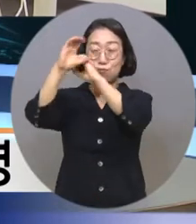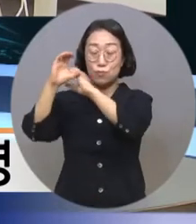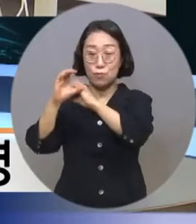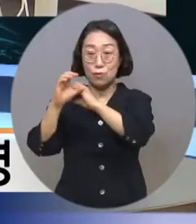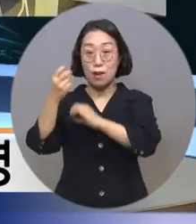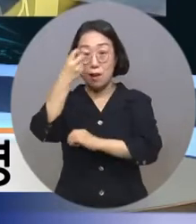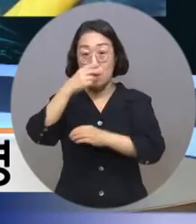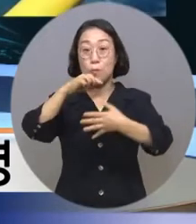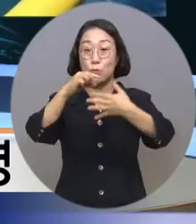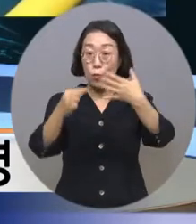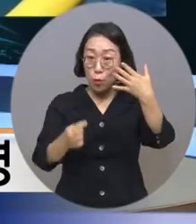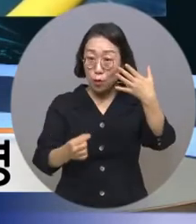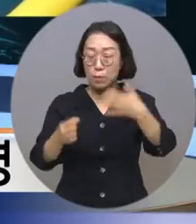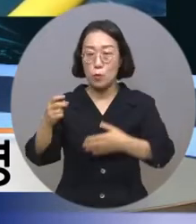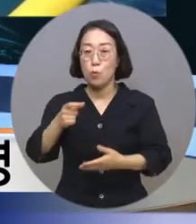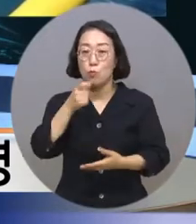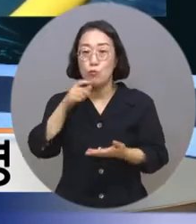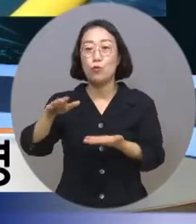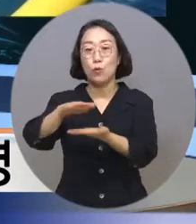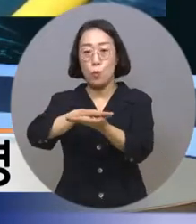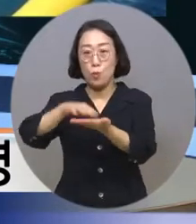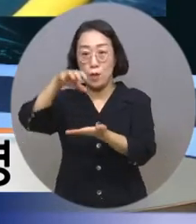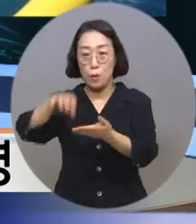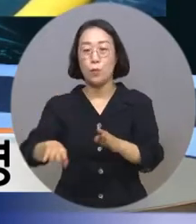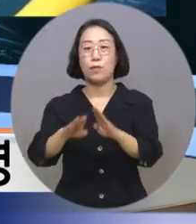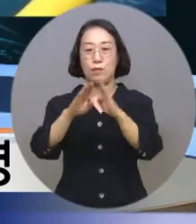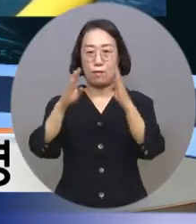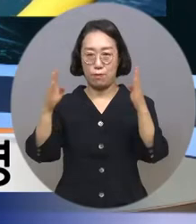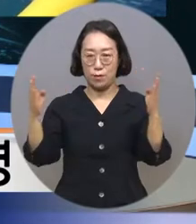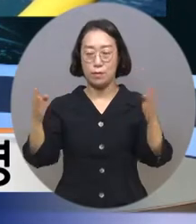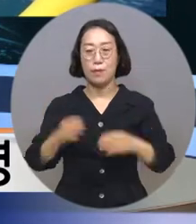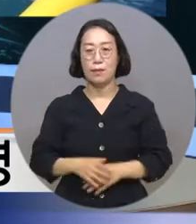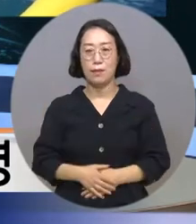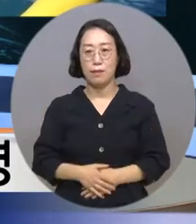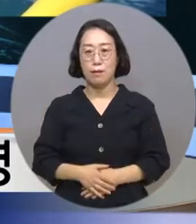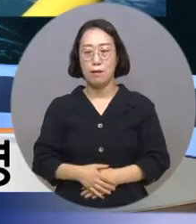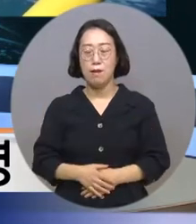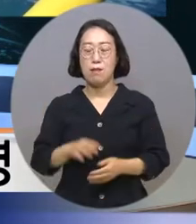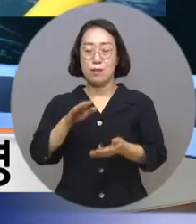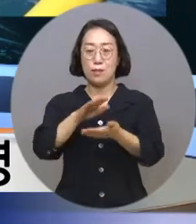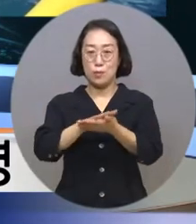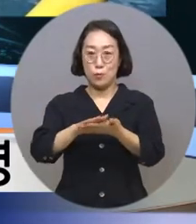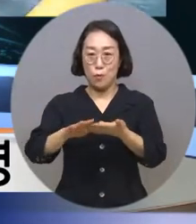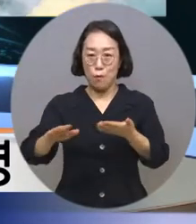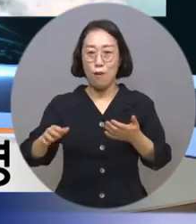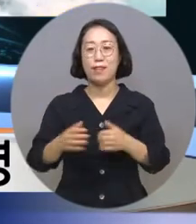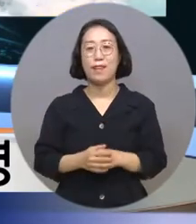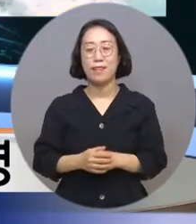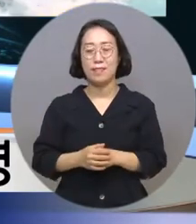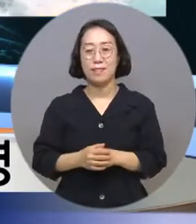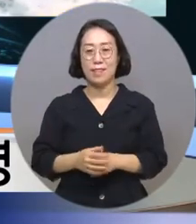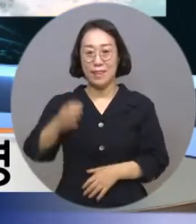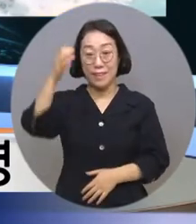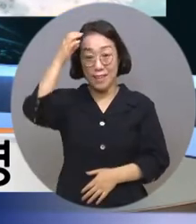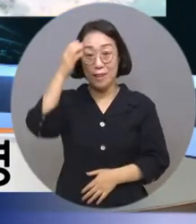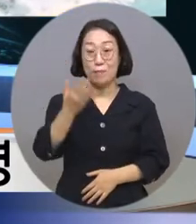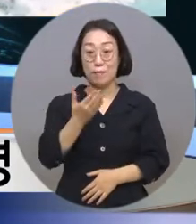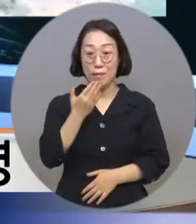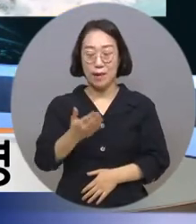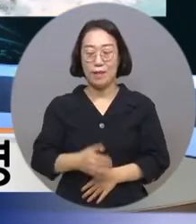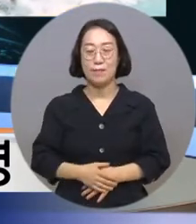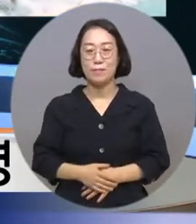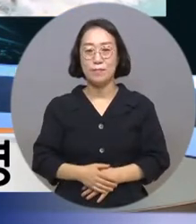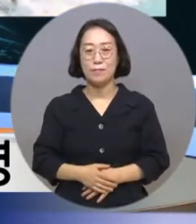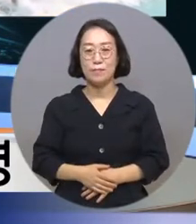관측 프로그램을 개설하고 워터파크도 개장했습니다. 한층 시원하게 여름을 즐길 수 있을 것으로 기대되는데요.